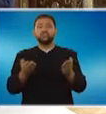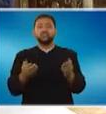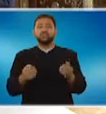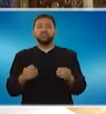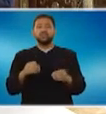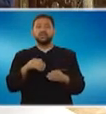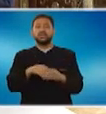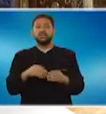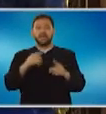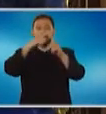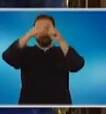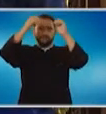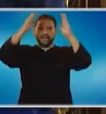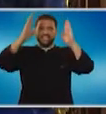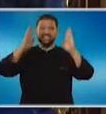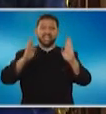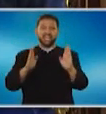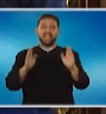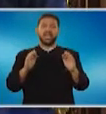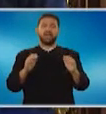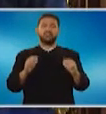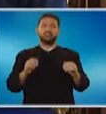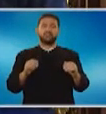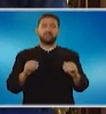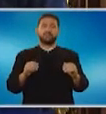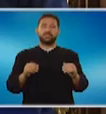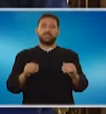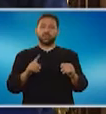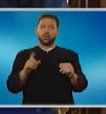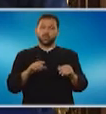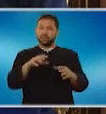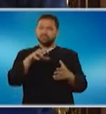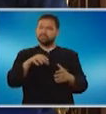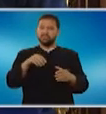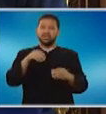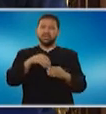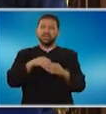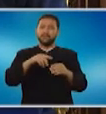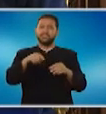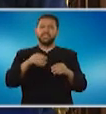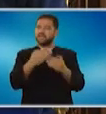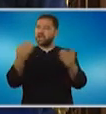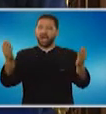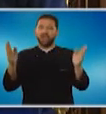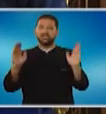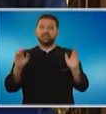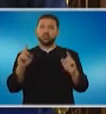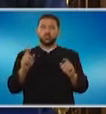în liturghie, în biserică. Înțeleg, în biserică, nu doar spațiul acesta strict, patru pereți.